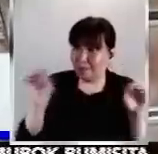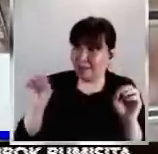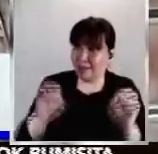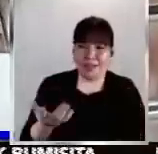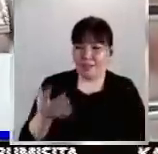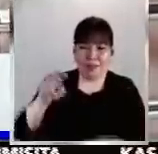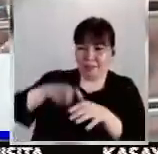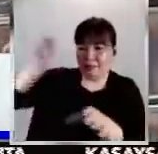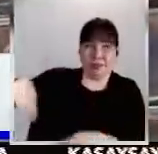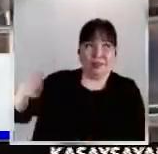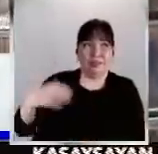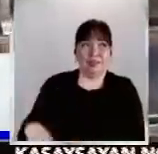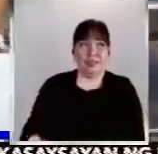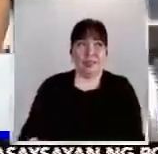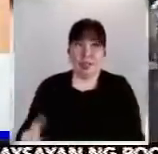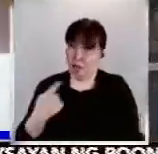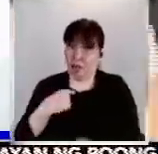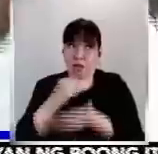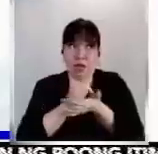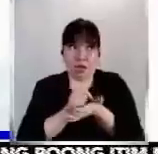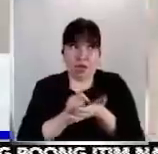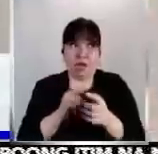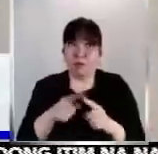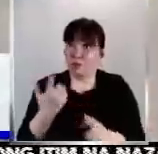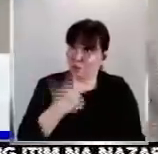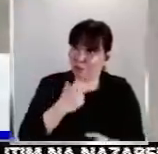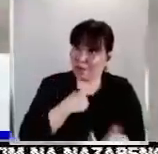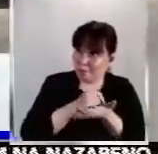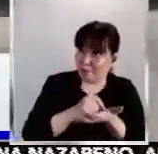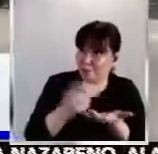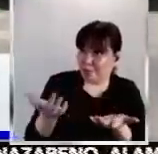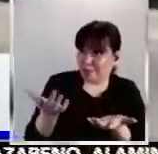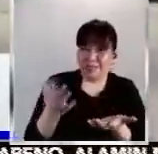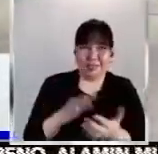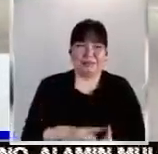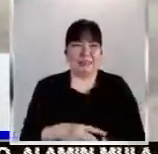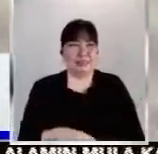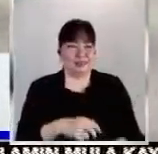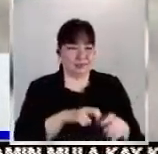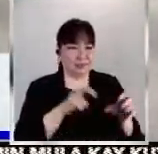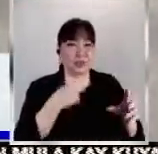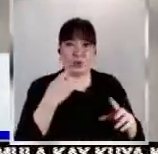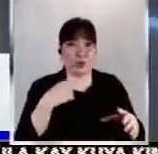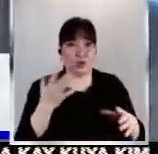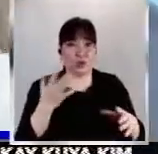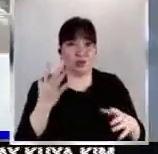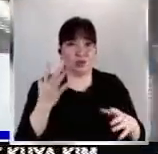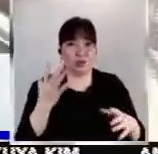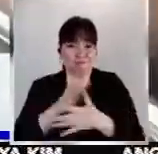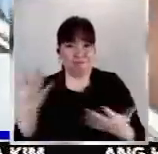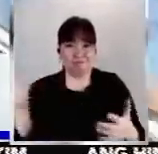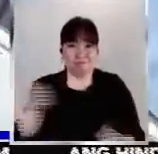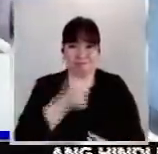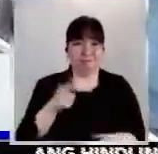Ako na magsusulat para sa'yo. Kung tinatamad kang lagyan nito. Para hindi na maabala ang mga pasahero at motorista, lagi raw ihanda